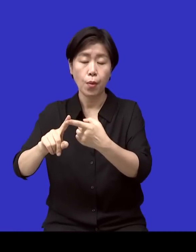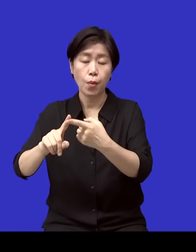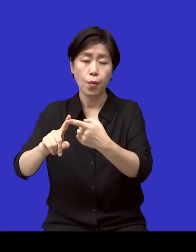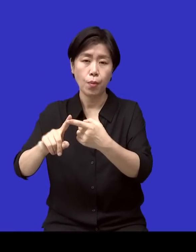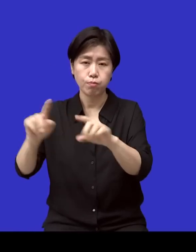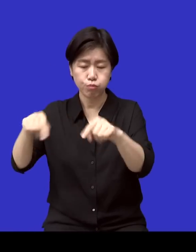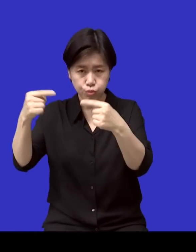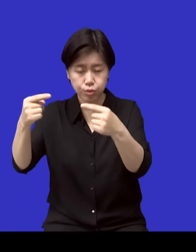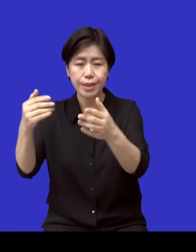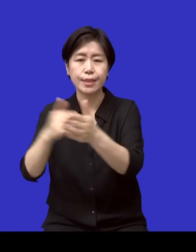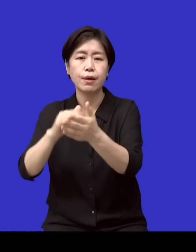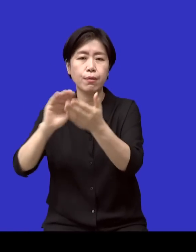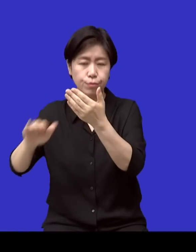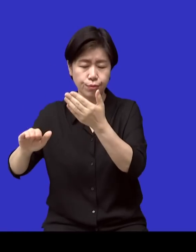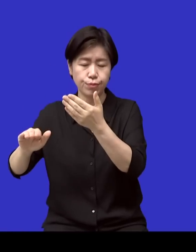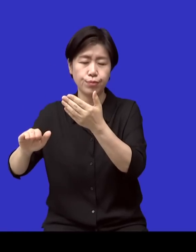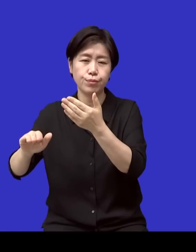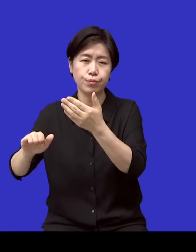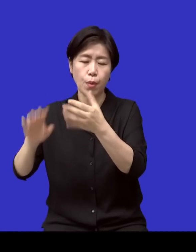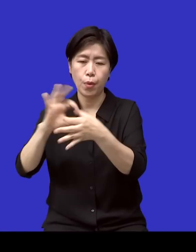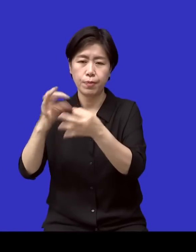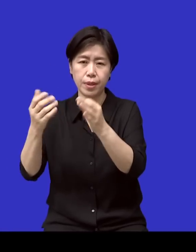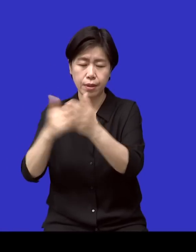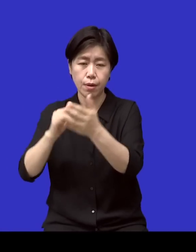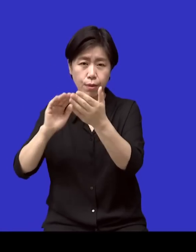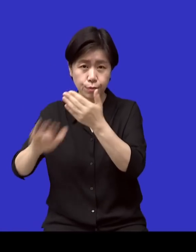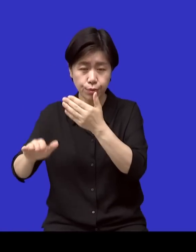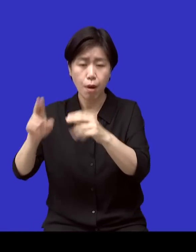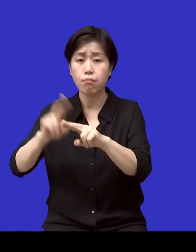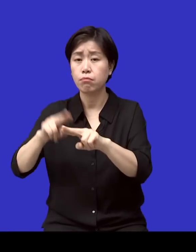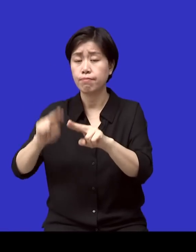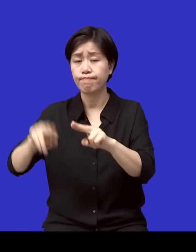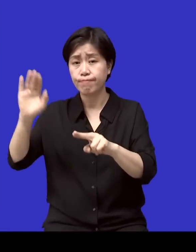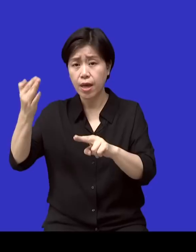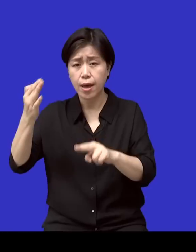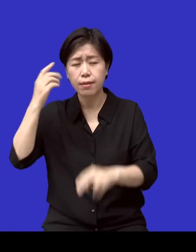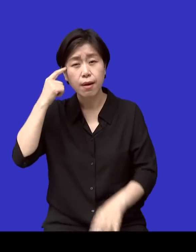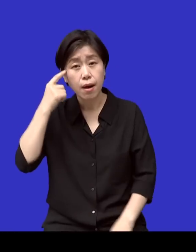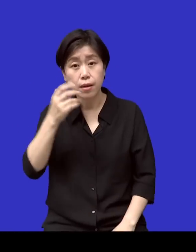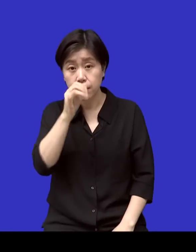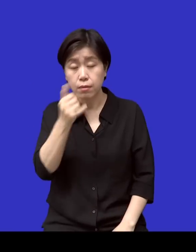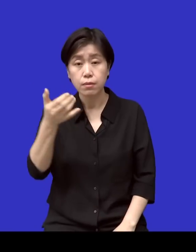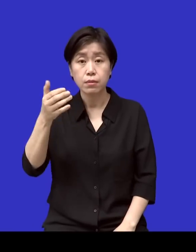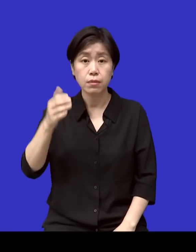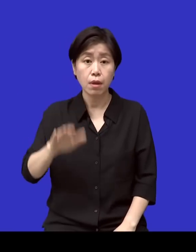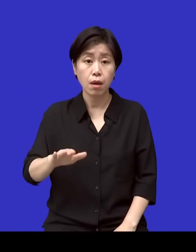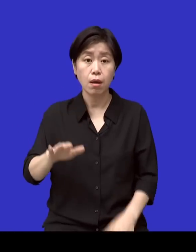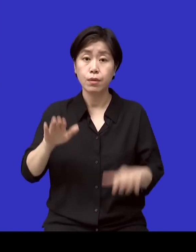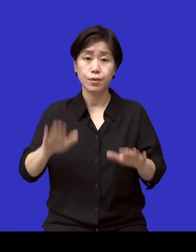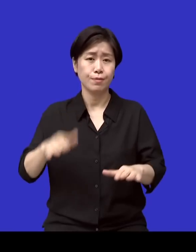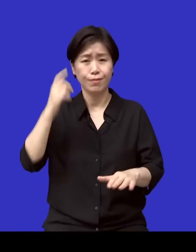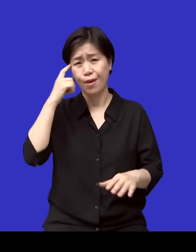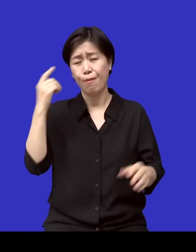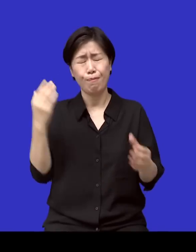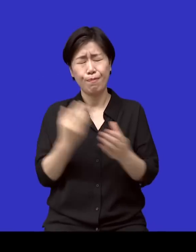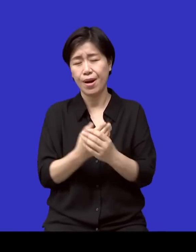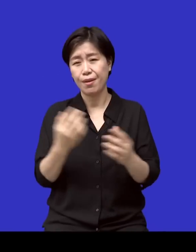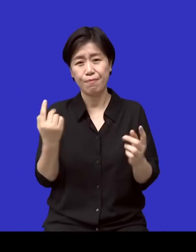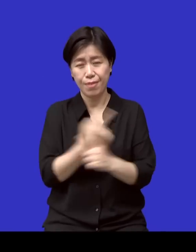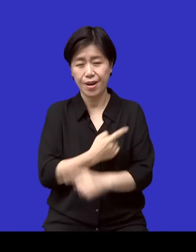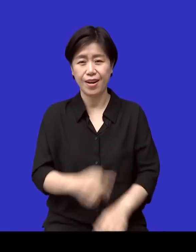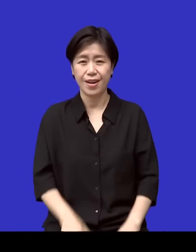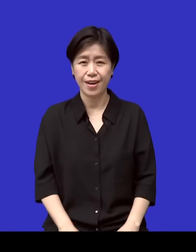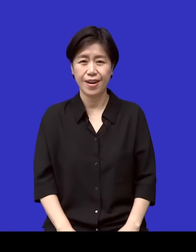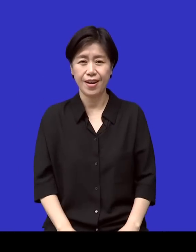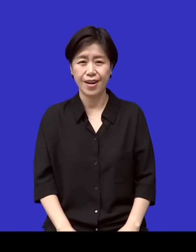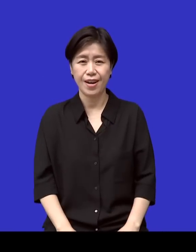했지만 하나님께서 다시 뭔가 역사를 하셔서 붙잡아 주셔가지고 네. 이제 그 생각을 접고 지금도